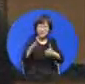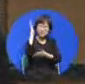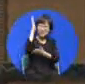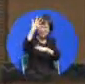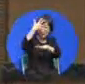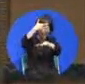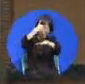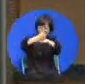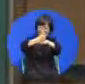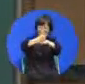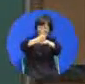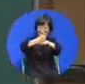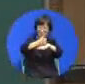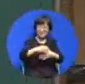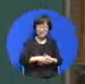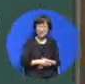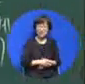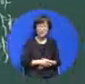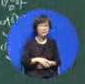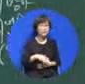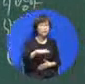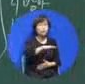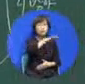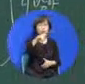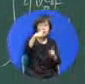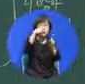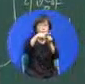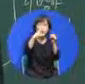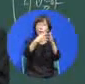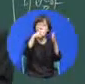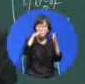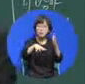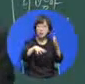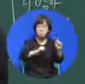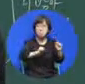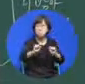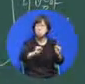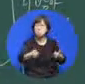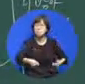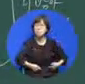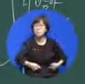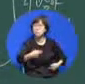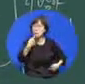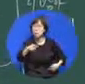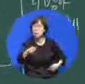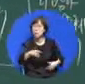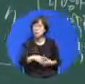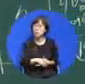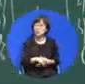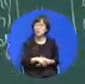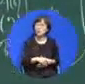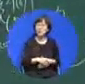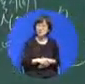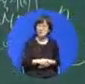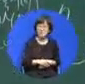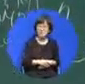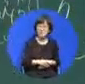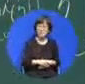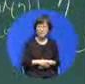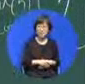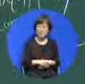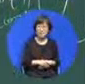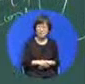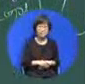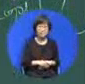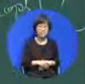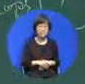teachers. 우리 교회가 해야 될 거예요. This is something for our church to do. 꼭 제 말 잘 들으시고요. Please listen carefully to my words.